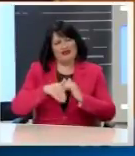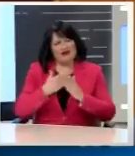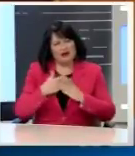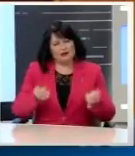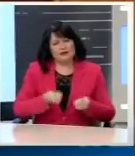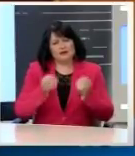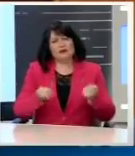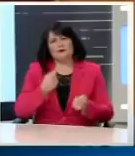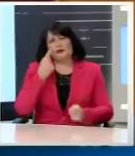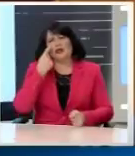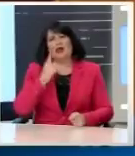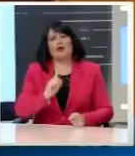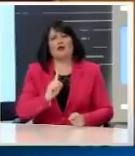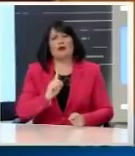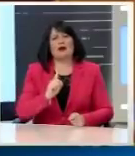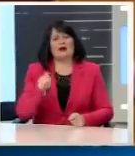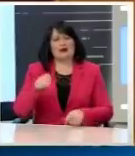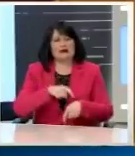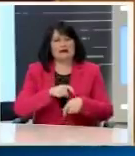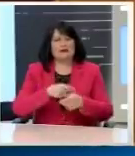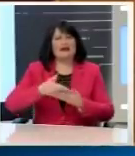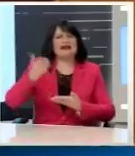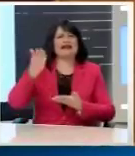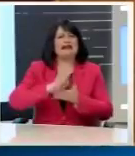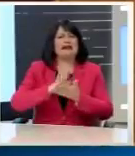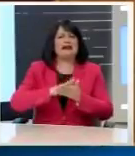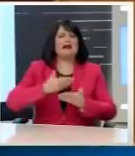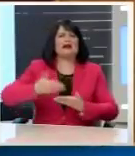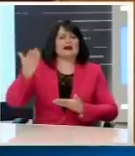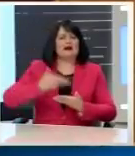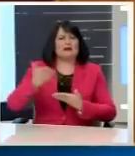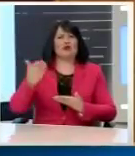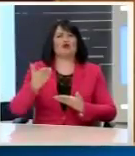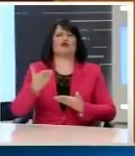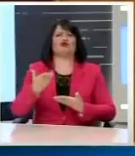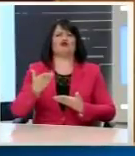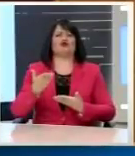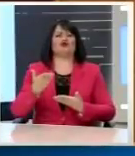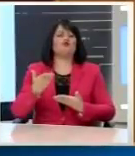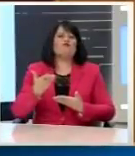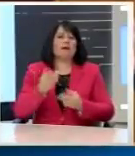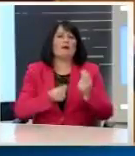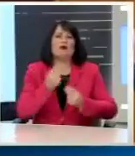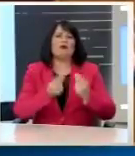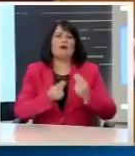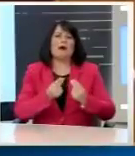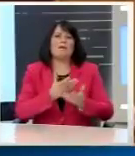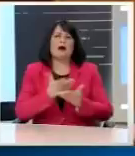Σε μια εποχή λοιπόν κρίσης του τύπου βλέπουμε κάποιοι να παίρνουν και 1, 2, 3 και 4 εφημερίδες.